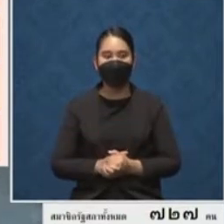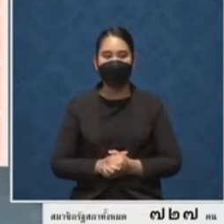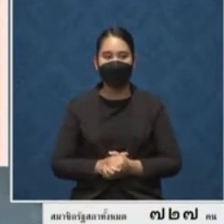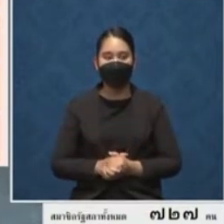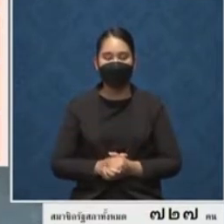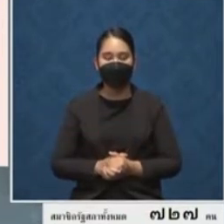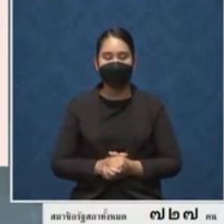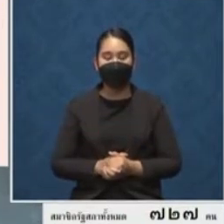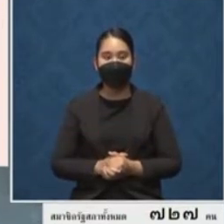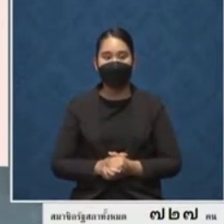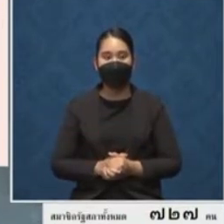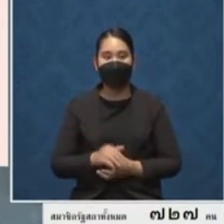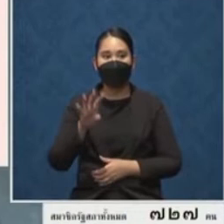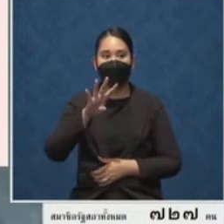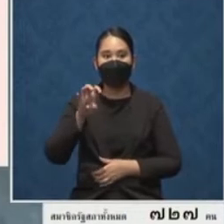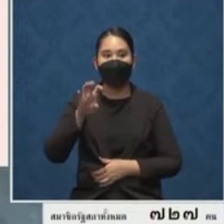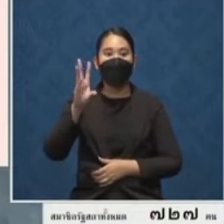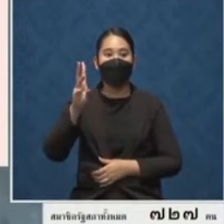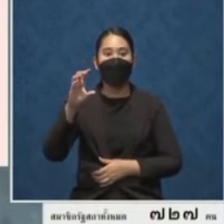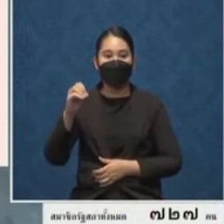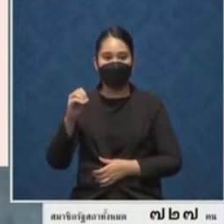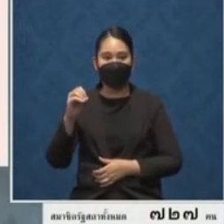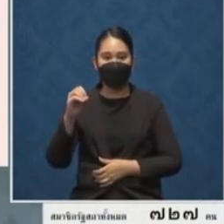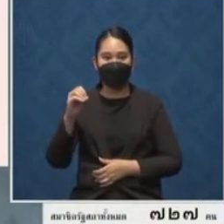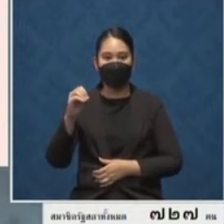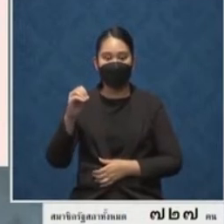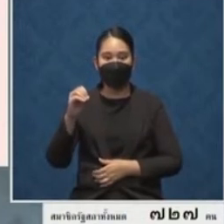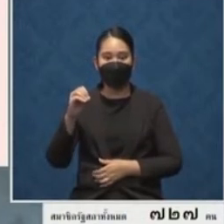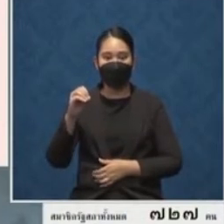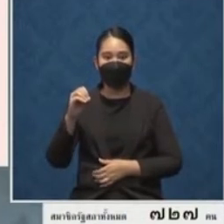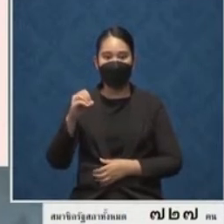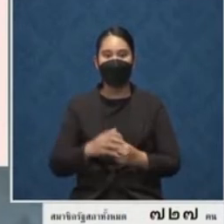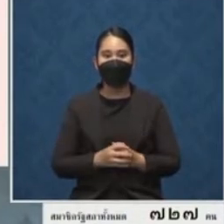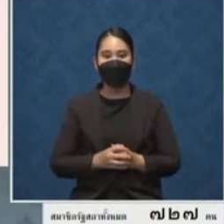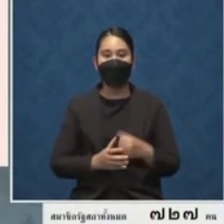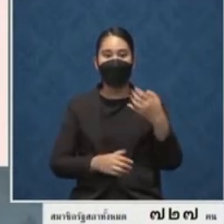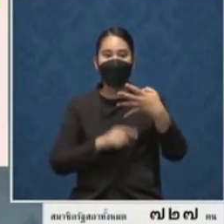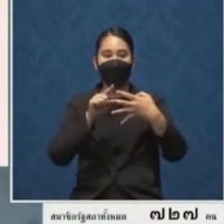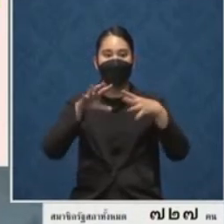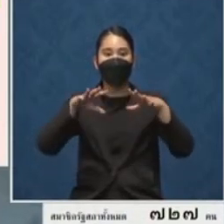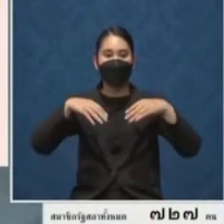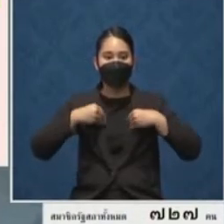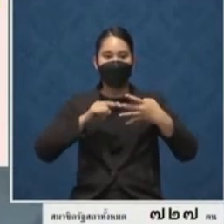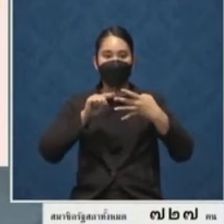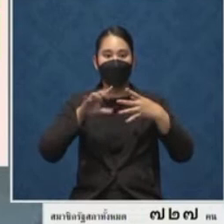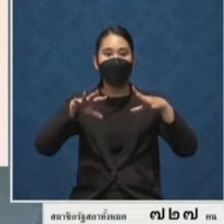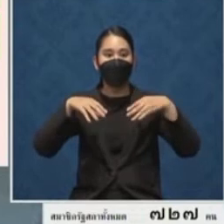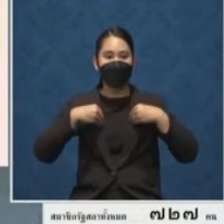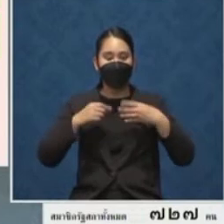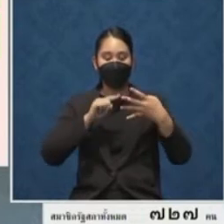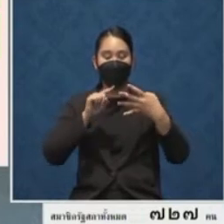460นายวันอยู่บำรุง 1รับหลักการ2รับหลักการ3รับหลักการ4รับหลัก